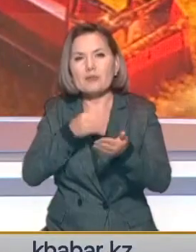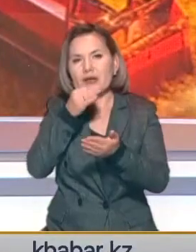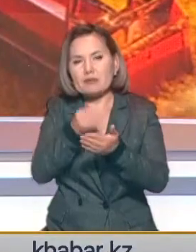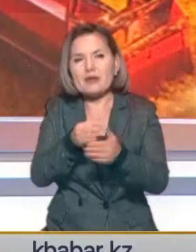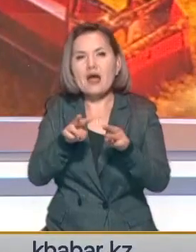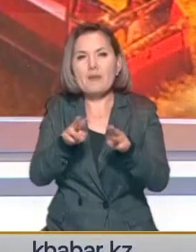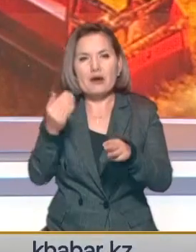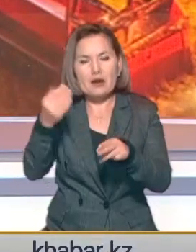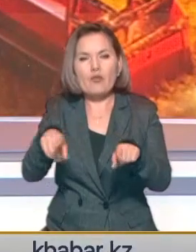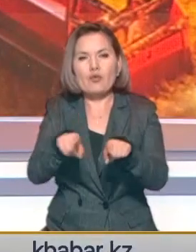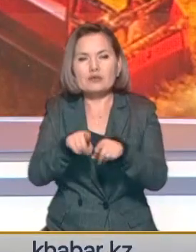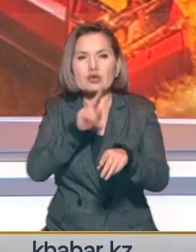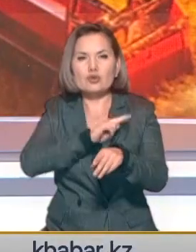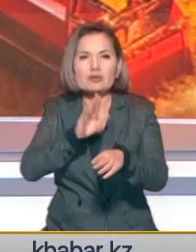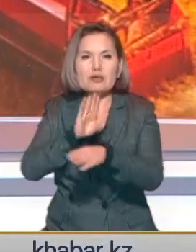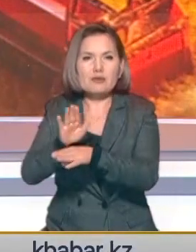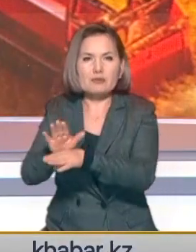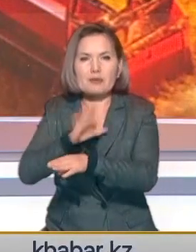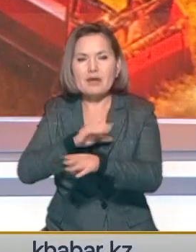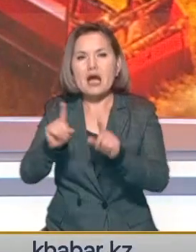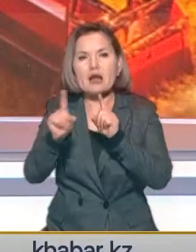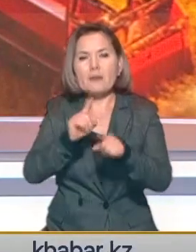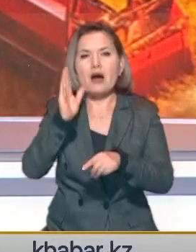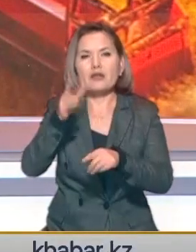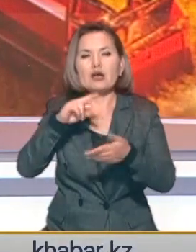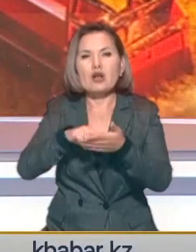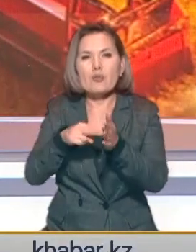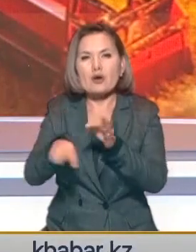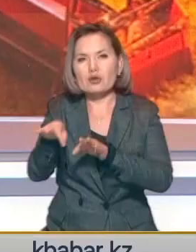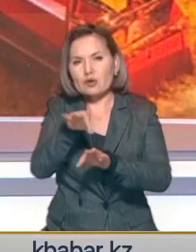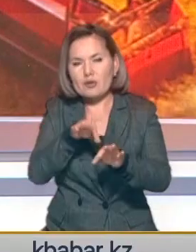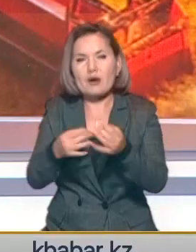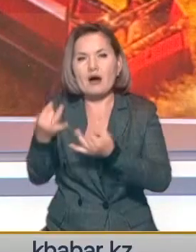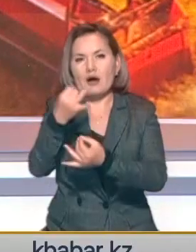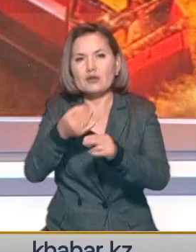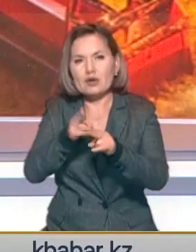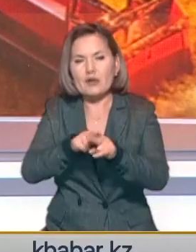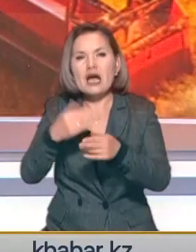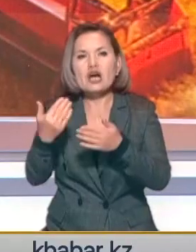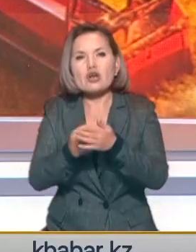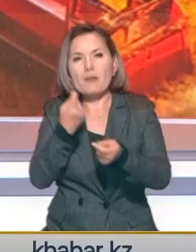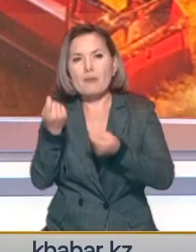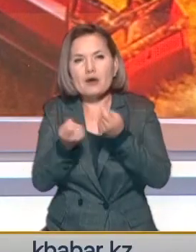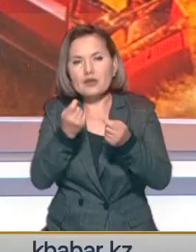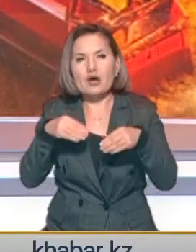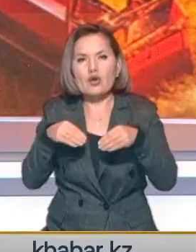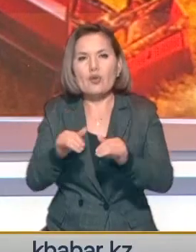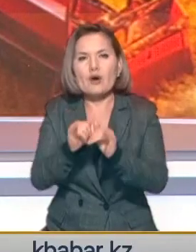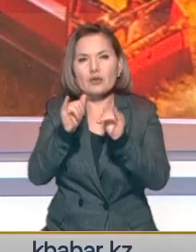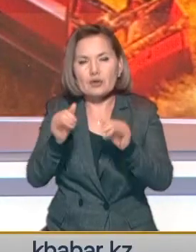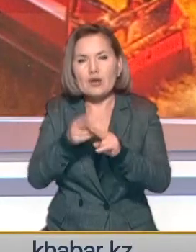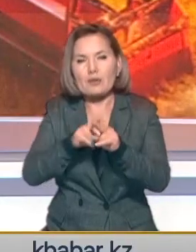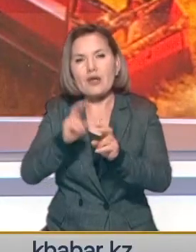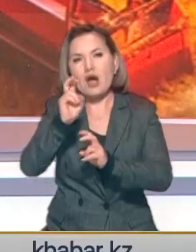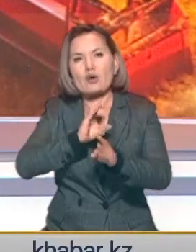жауапты ведомстволарға осындай тапсырма берілді. Жиында алдағы жобалар жайы да пысықталды. Ол жаңа тұқым түрлерін шығару,